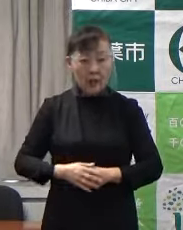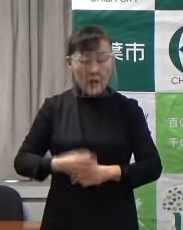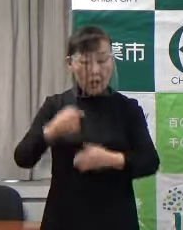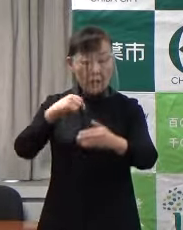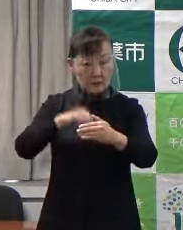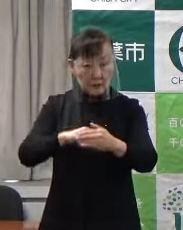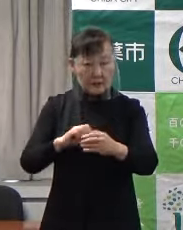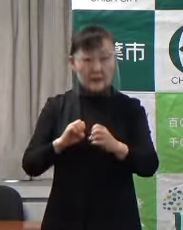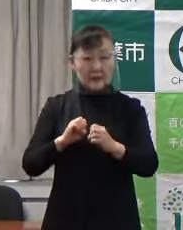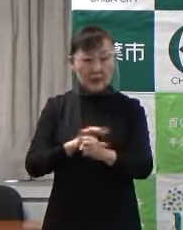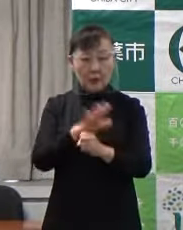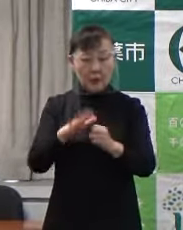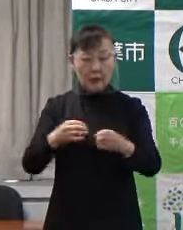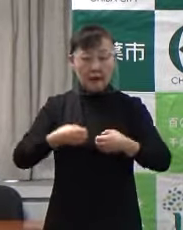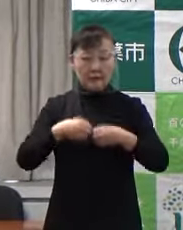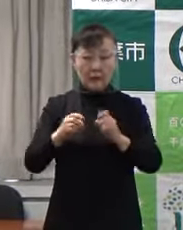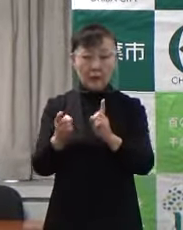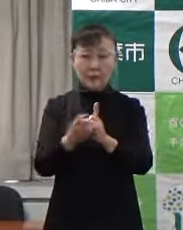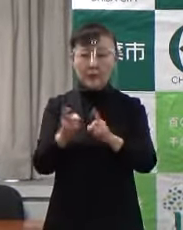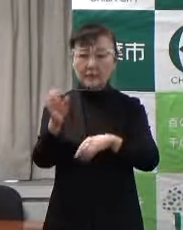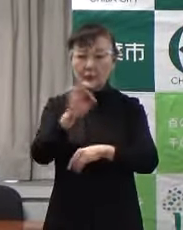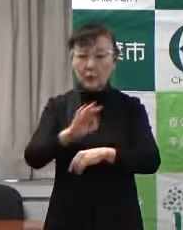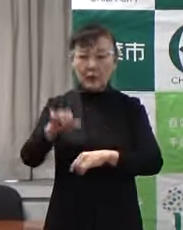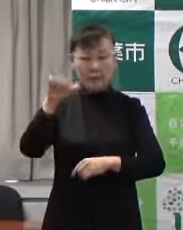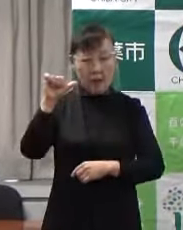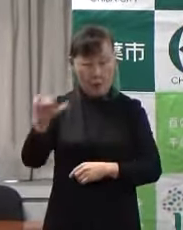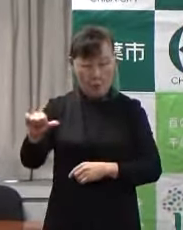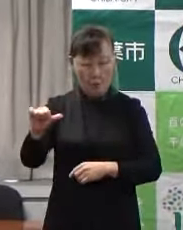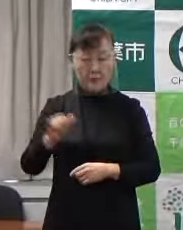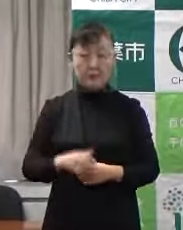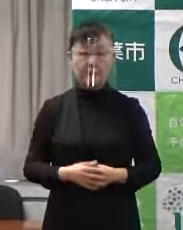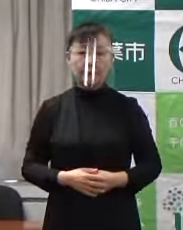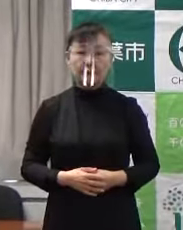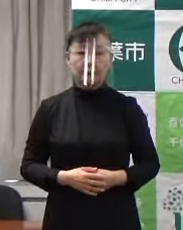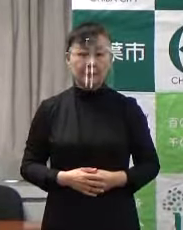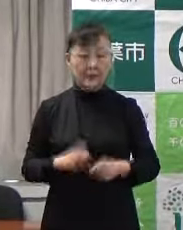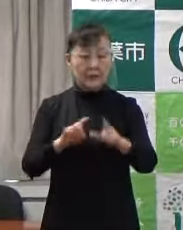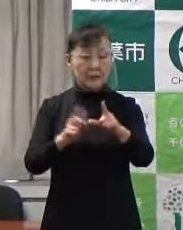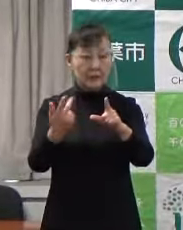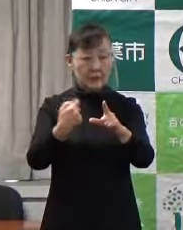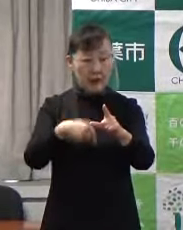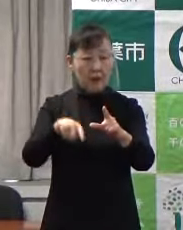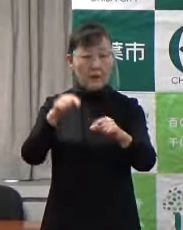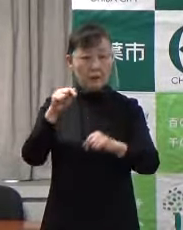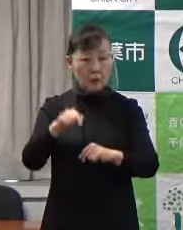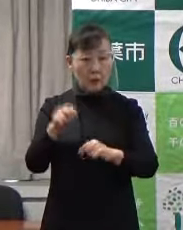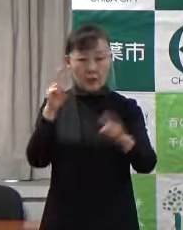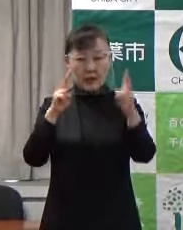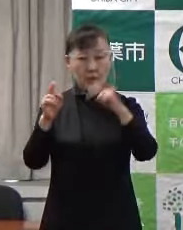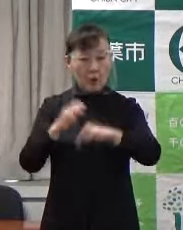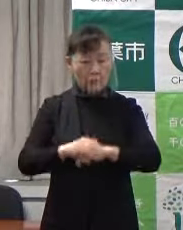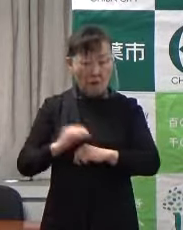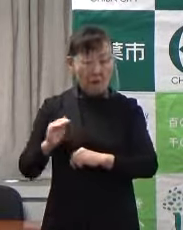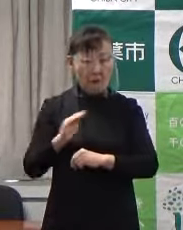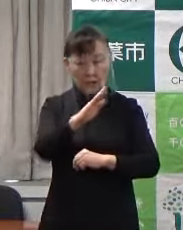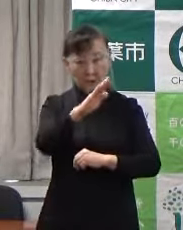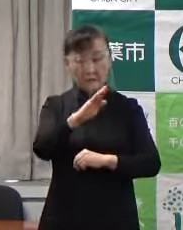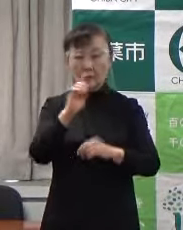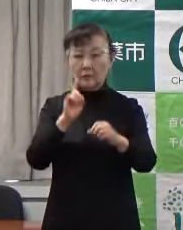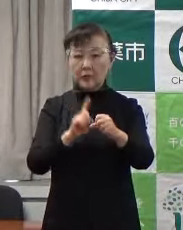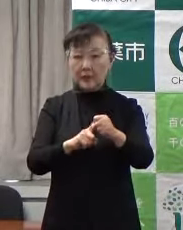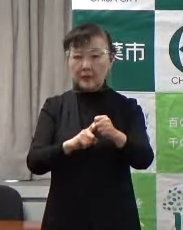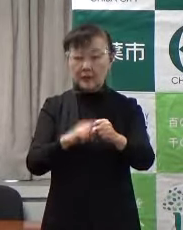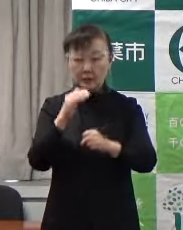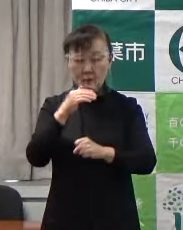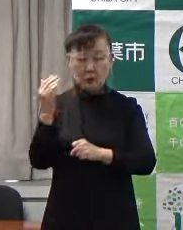新型コロナウイルス感染症対策商品は5件であります。千葉市は市内中小企業の活性化を図るために、